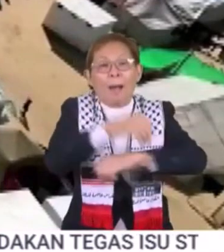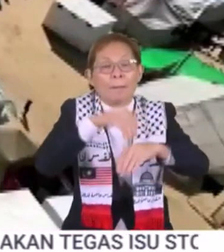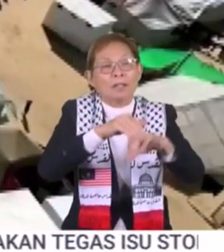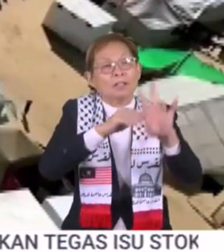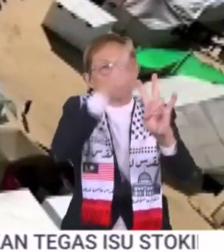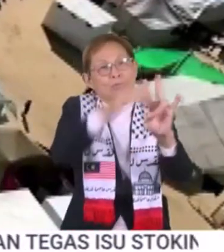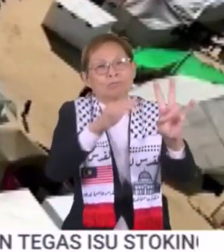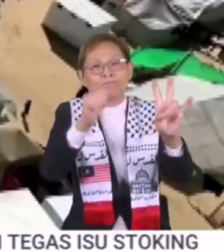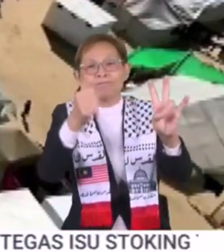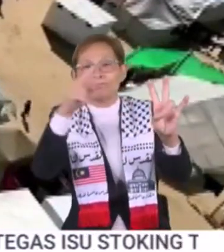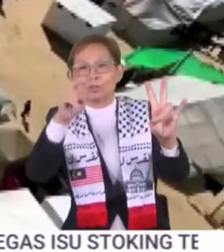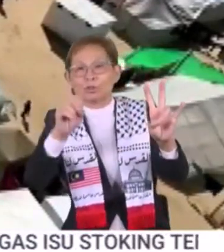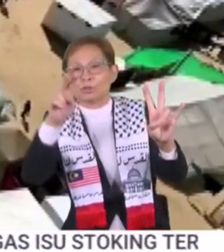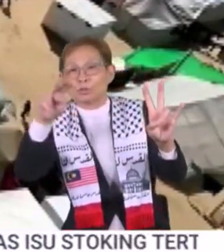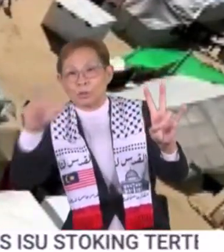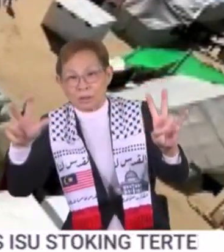Oktober 2023